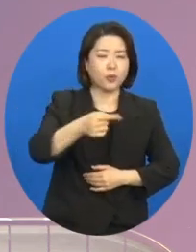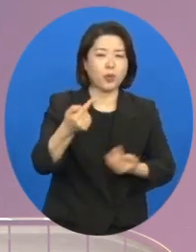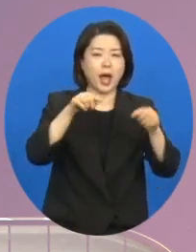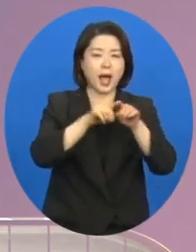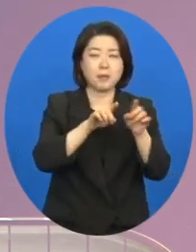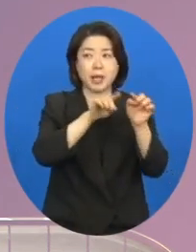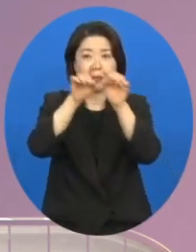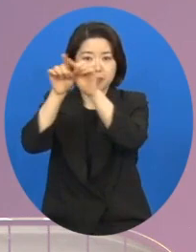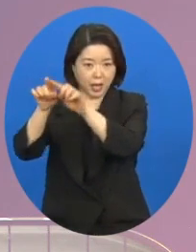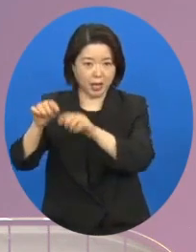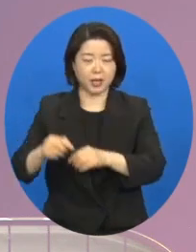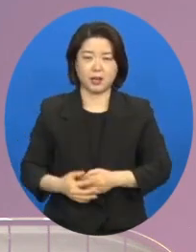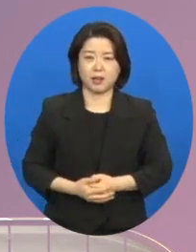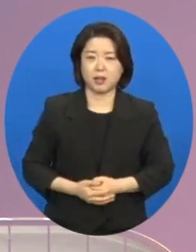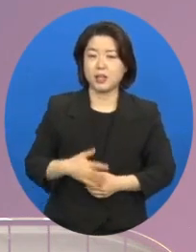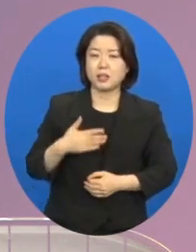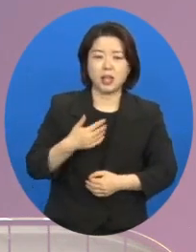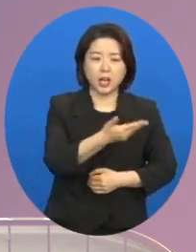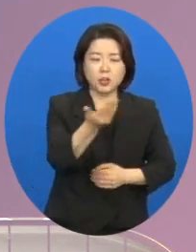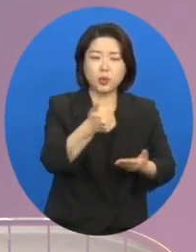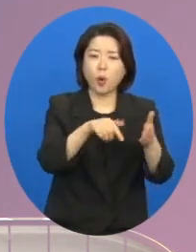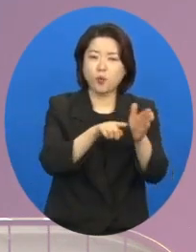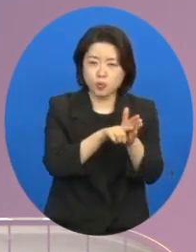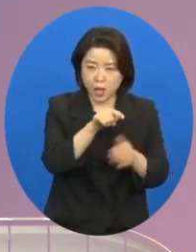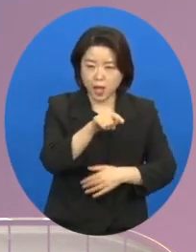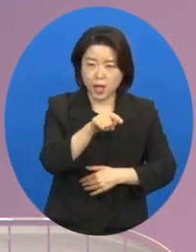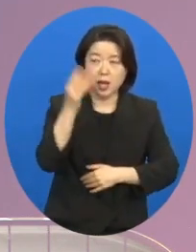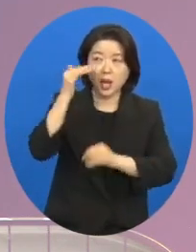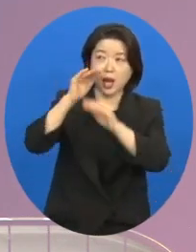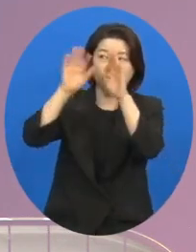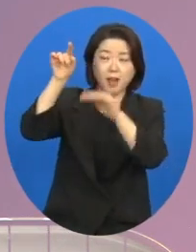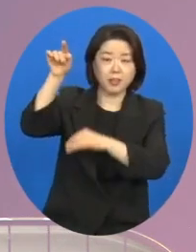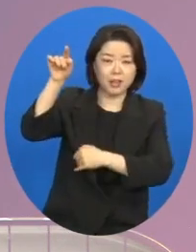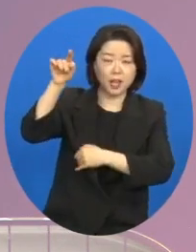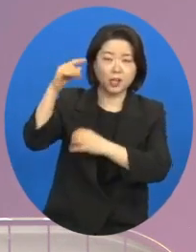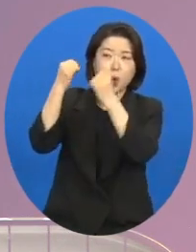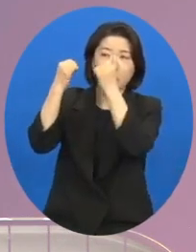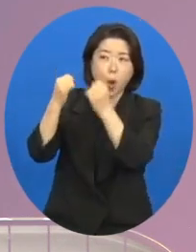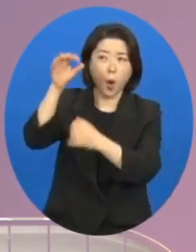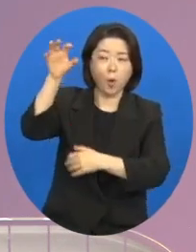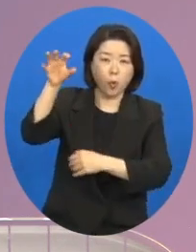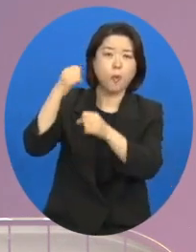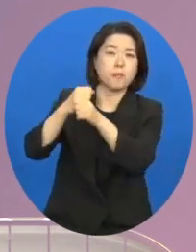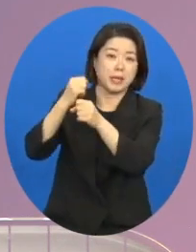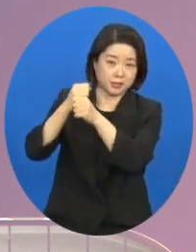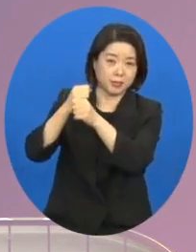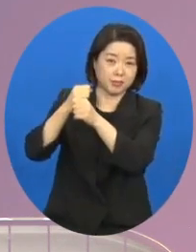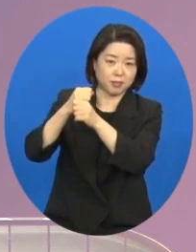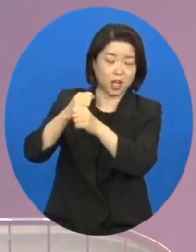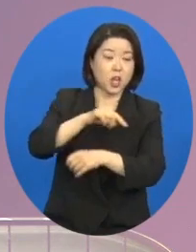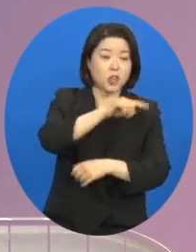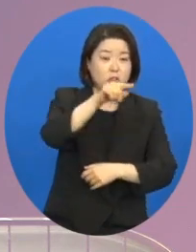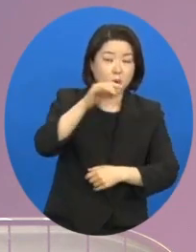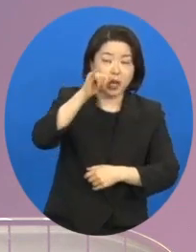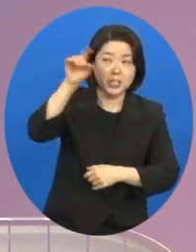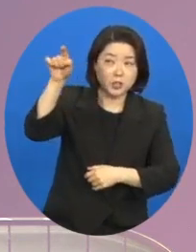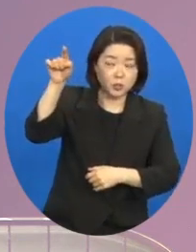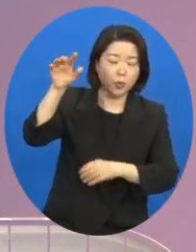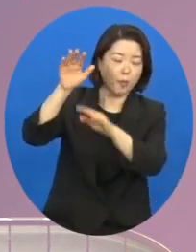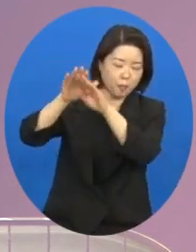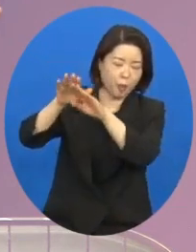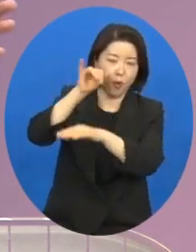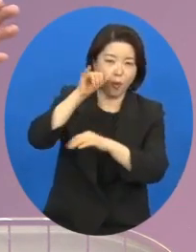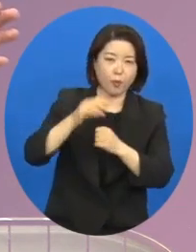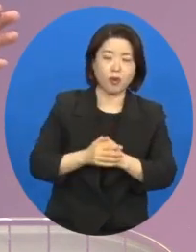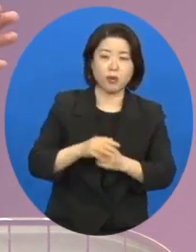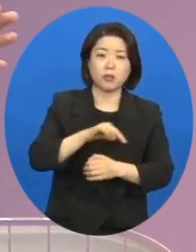하겠다. 무슨 얘기냐면, 내가 너희를 위해서 그 하늘나라의 거처를 마련할 거야. 너희가 있을 곳을 마련할 거야. 그러면